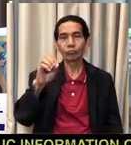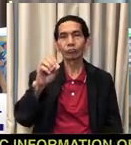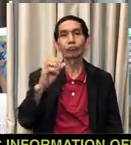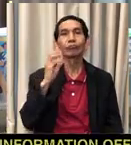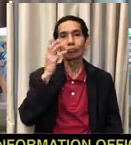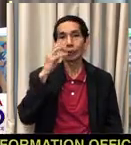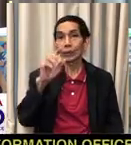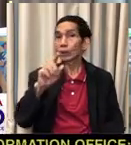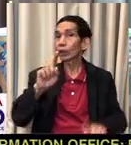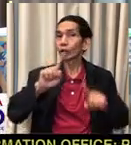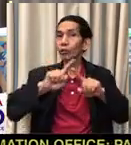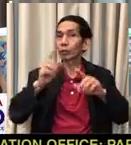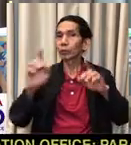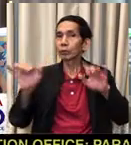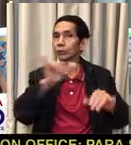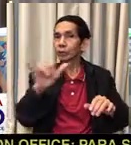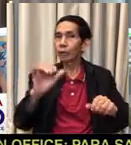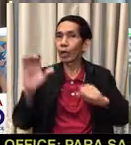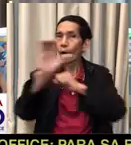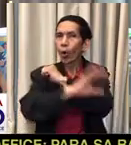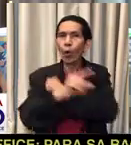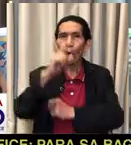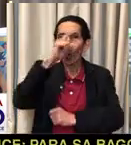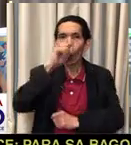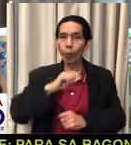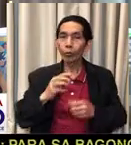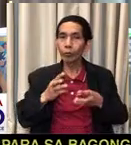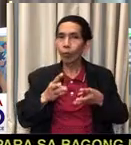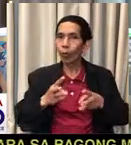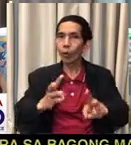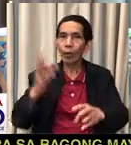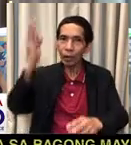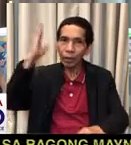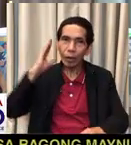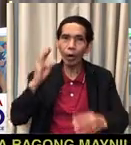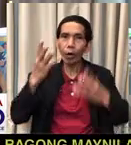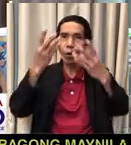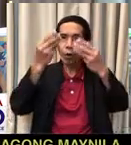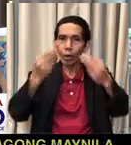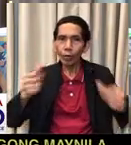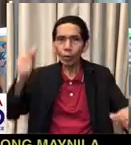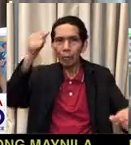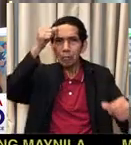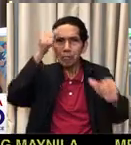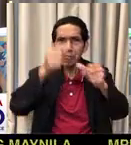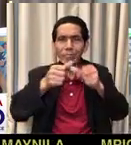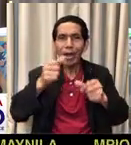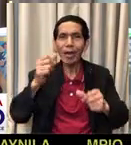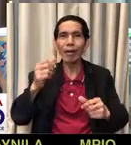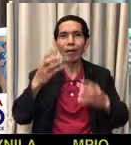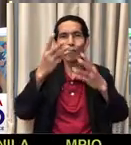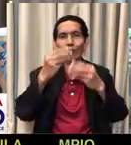bansa. Ibang bansa at lumang panahon. Mauubos yung memory card nyo.